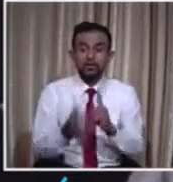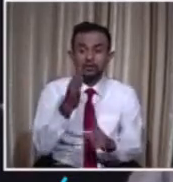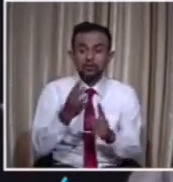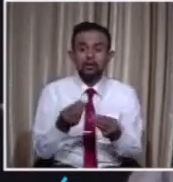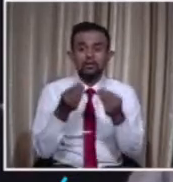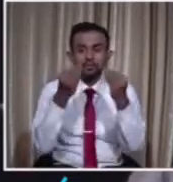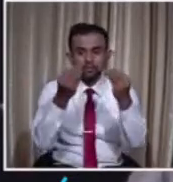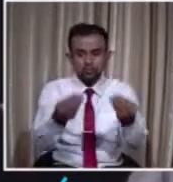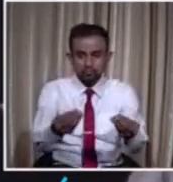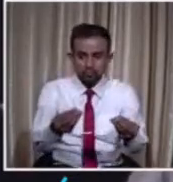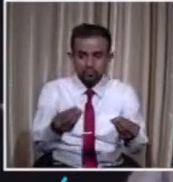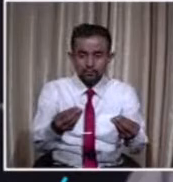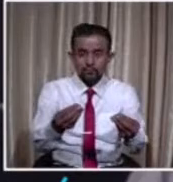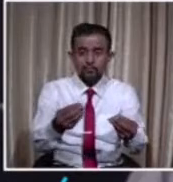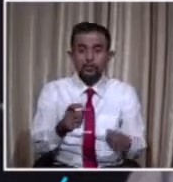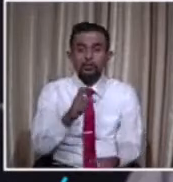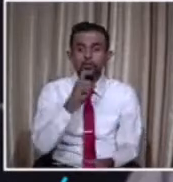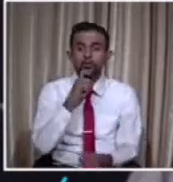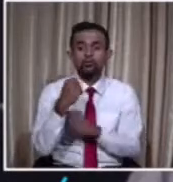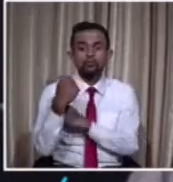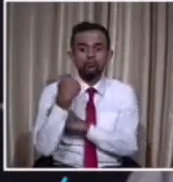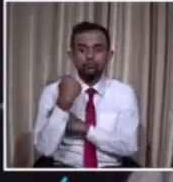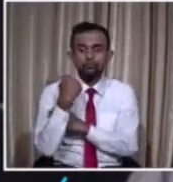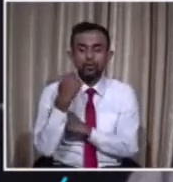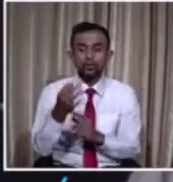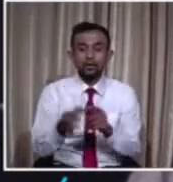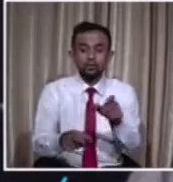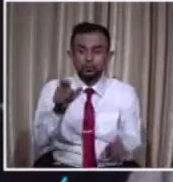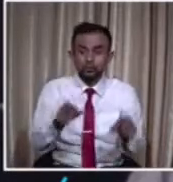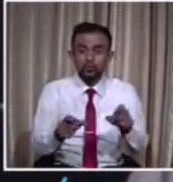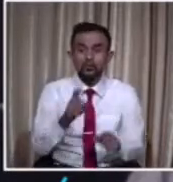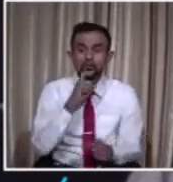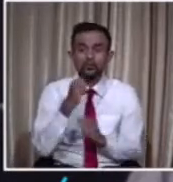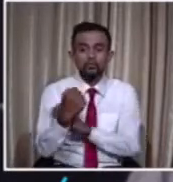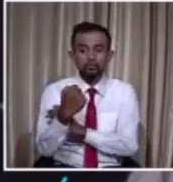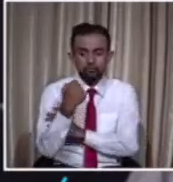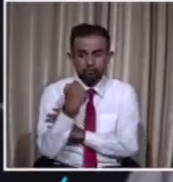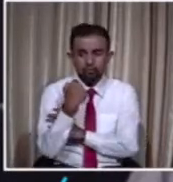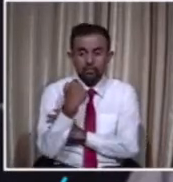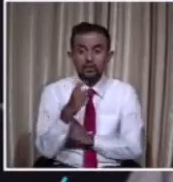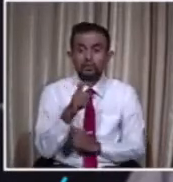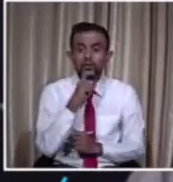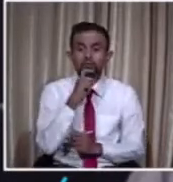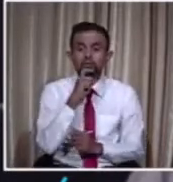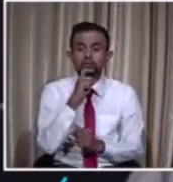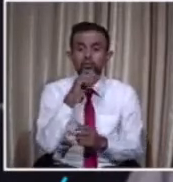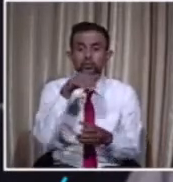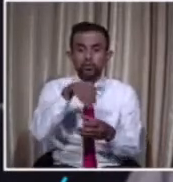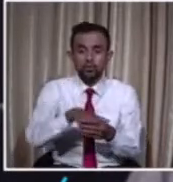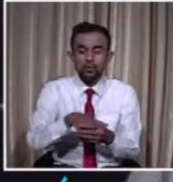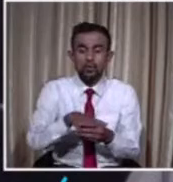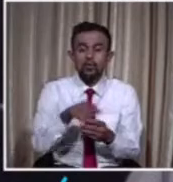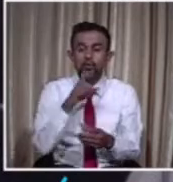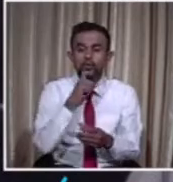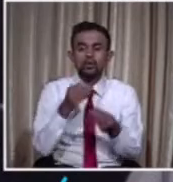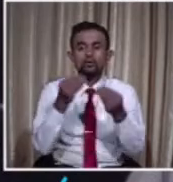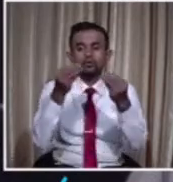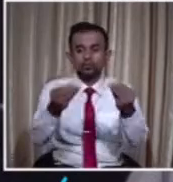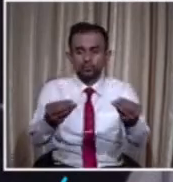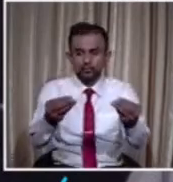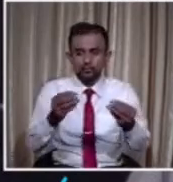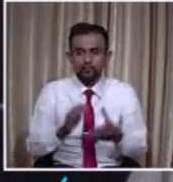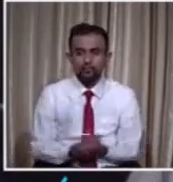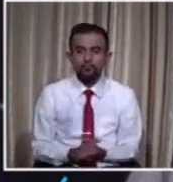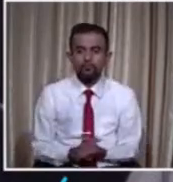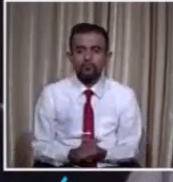ජනාධිපතිතුමාට දීලා තියෙන. අධිකරණ බලය ජනතාවගේ අධිකරණ බලය තමයි අධිකරණ හරහා ඒ අධිකරණ වලට දීලා තියෙන්නේ.